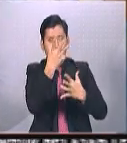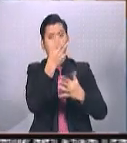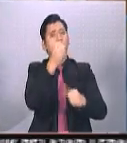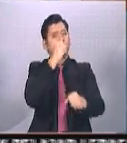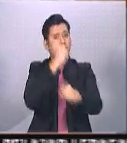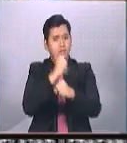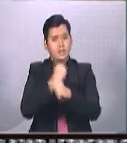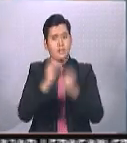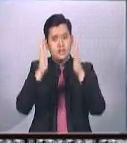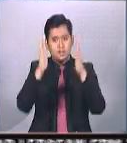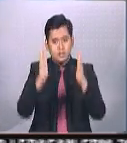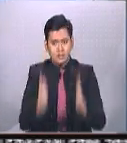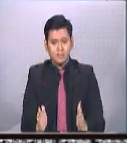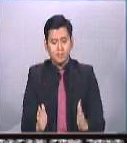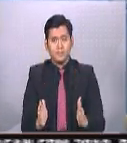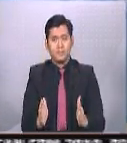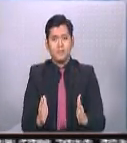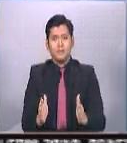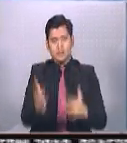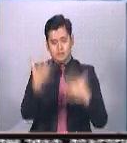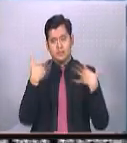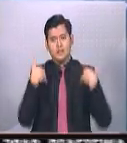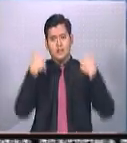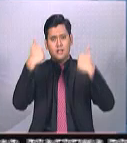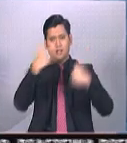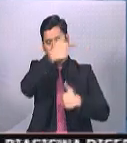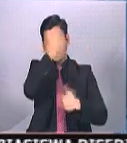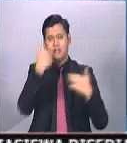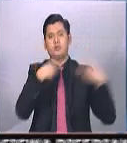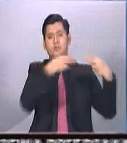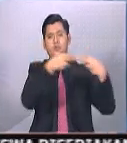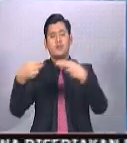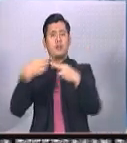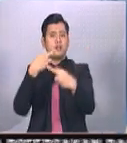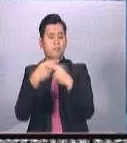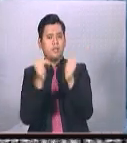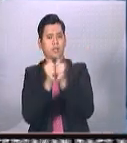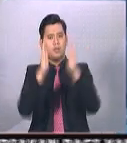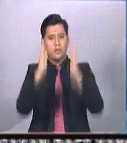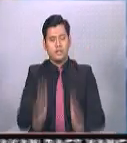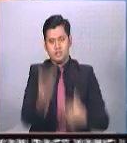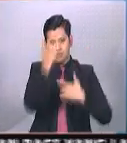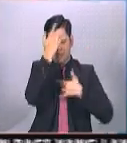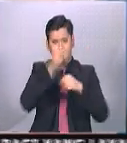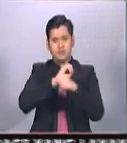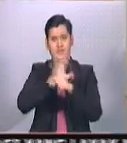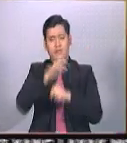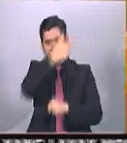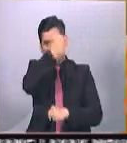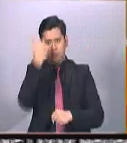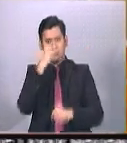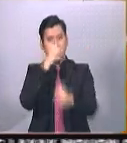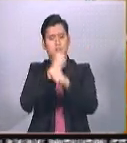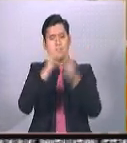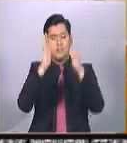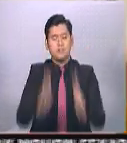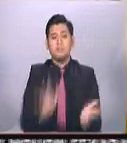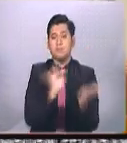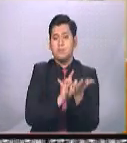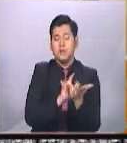bahawa mereka mempunyai kontak rapat dengan pesakit covid-19 menyebabkan petugas tidak memakai alat pelindung diri